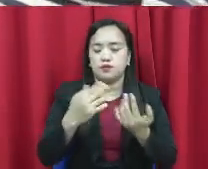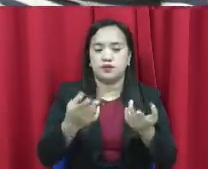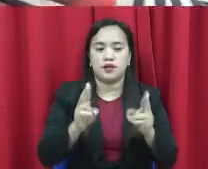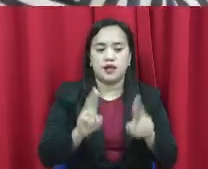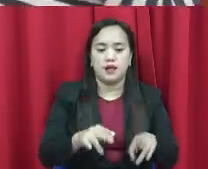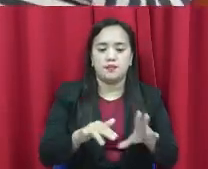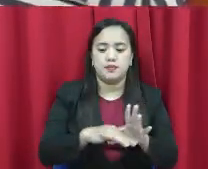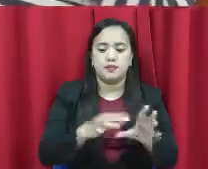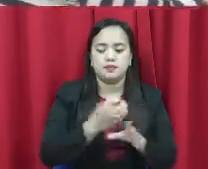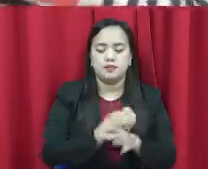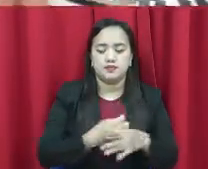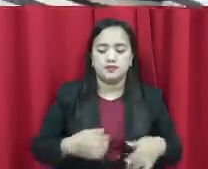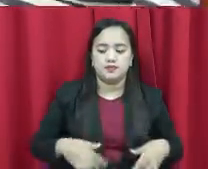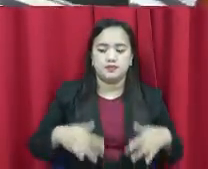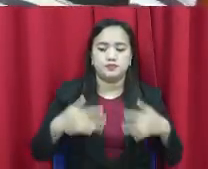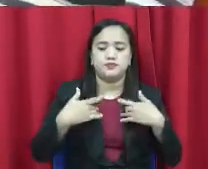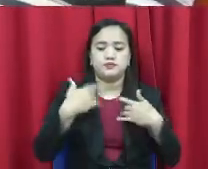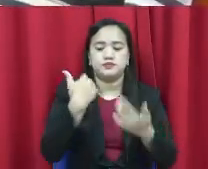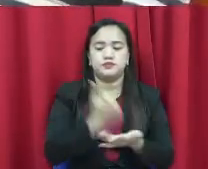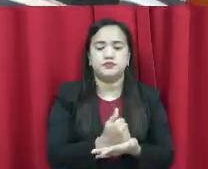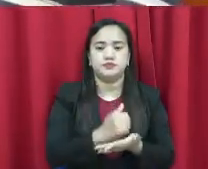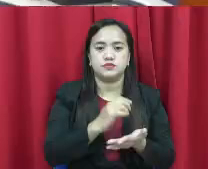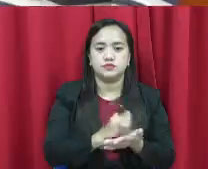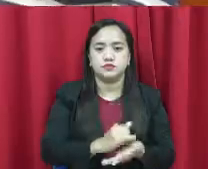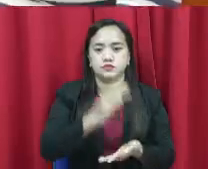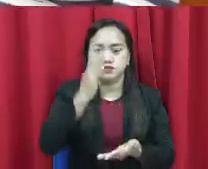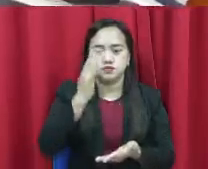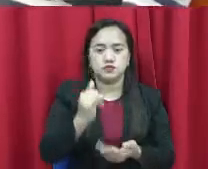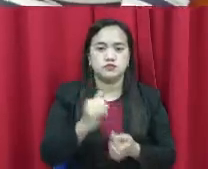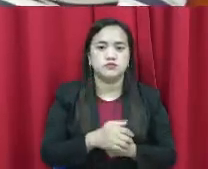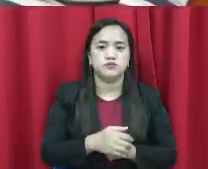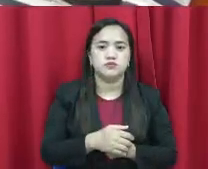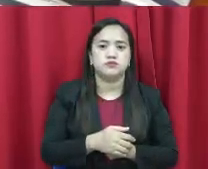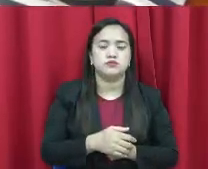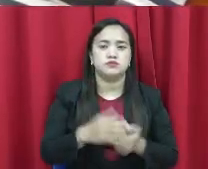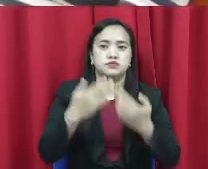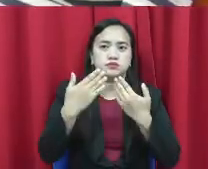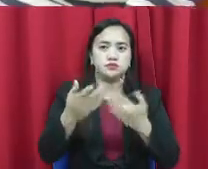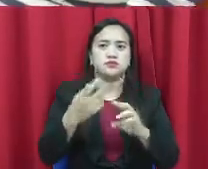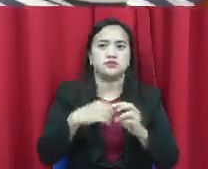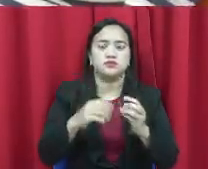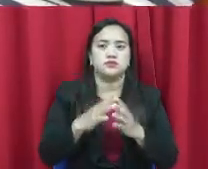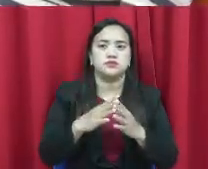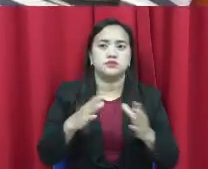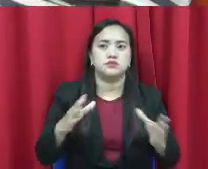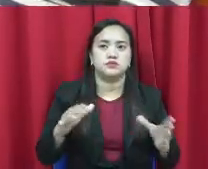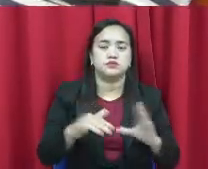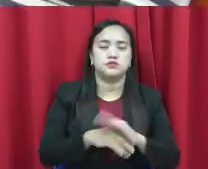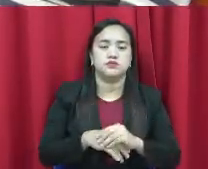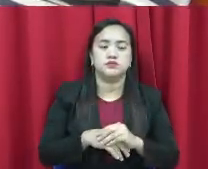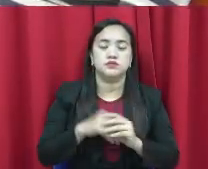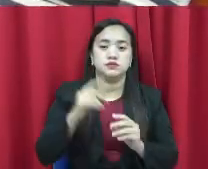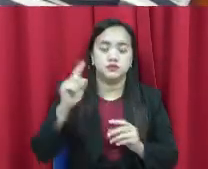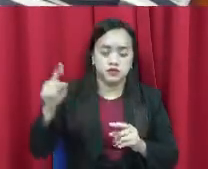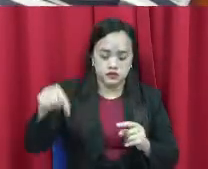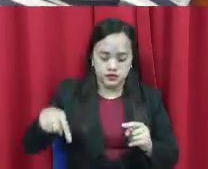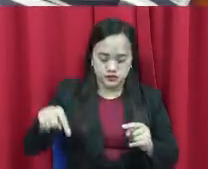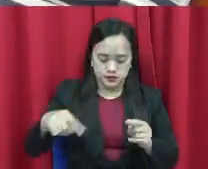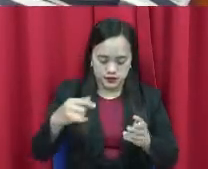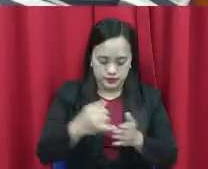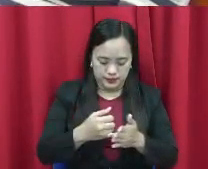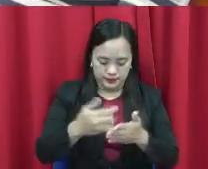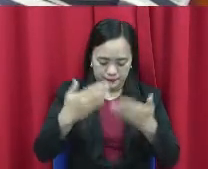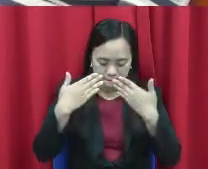ating kaya sa bawat isa po sa atin Maraming salamat po sa inyo pong pagsama po sa amin sa tanghalian pong ito